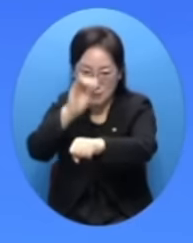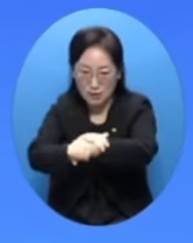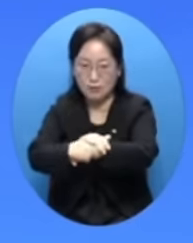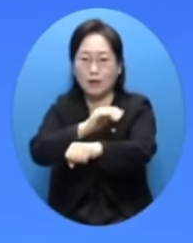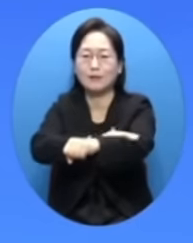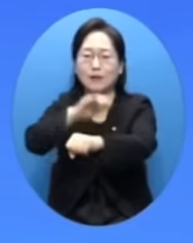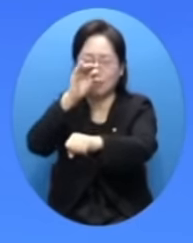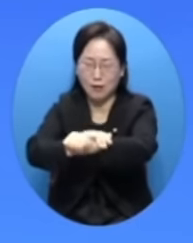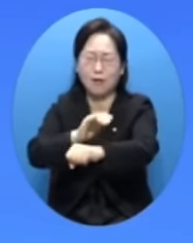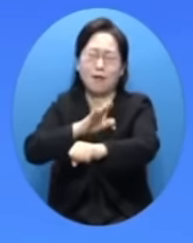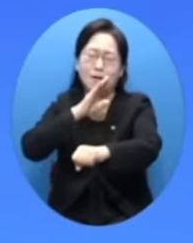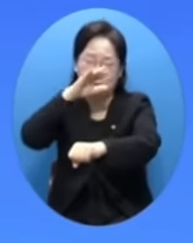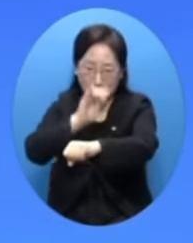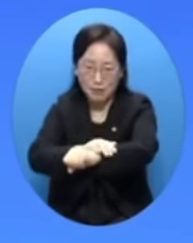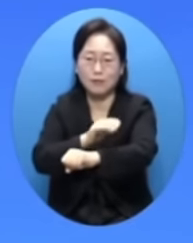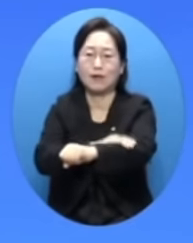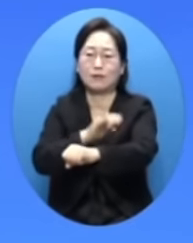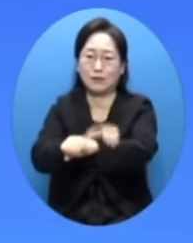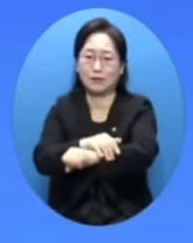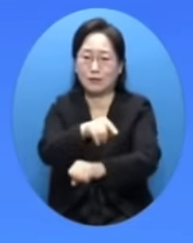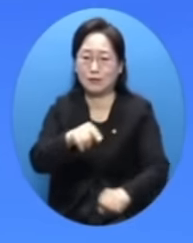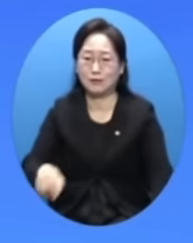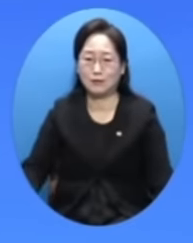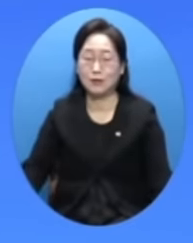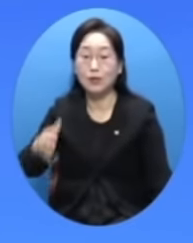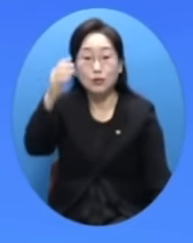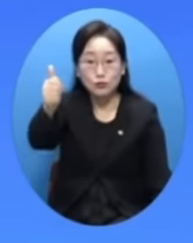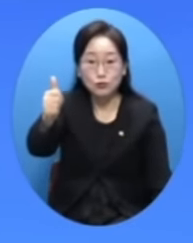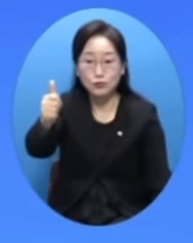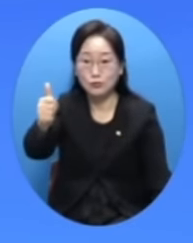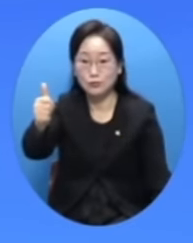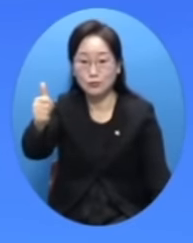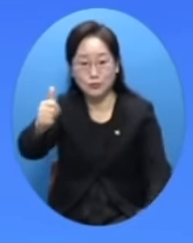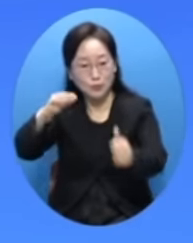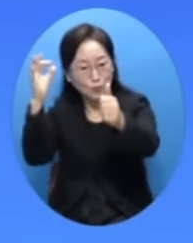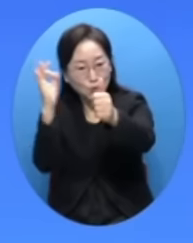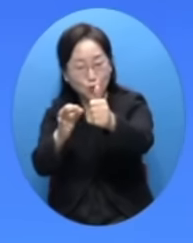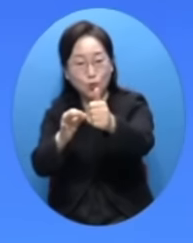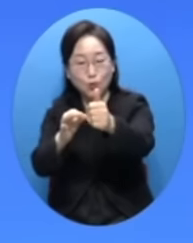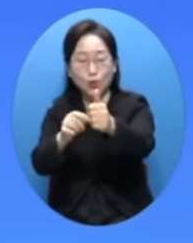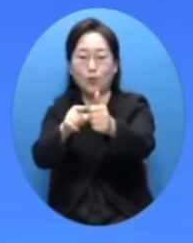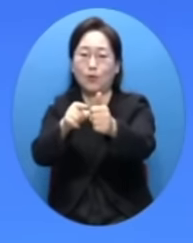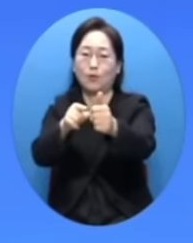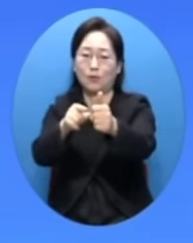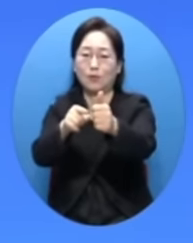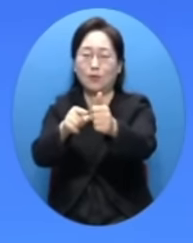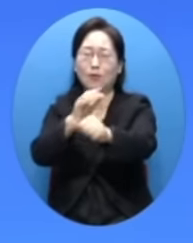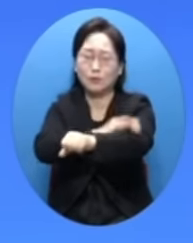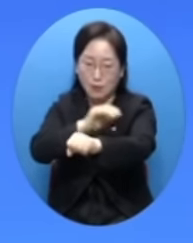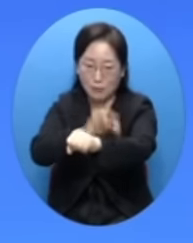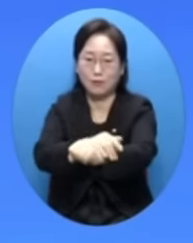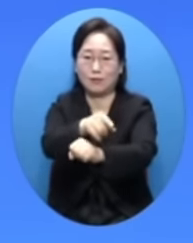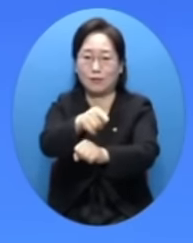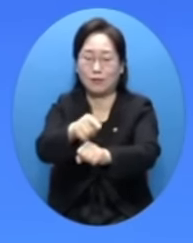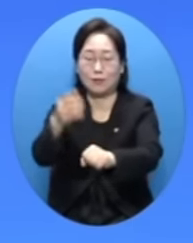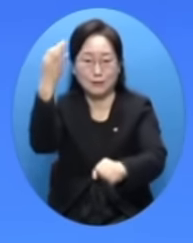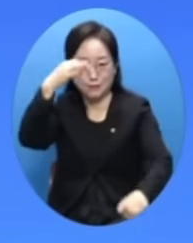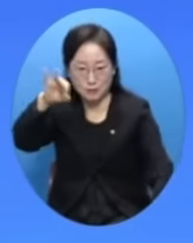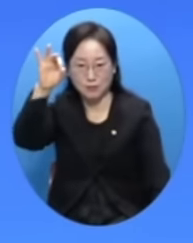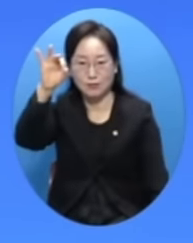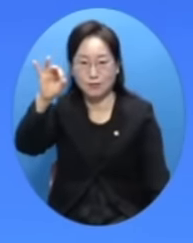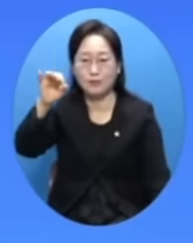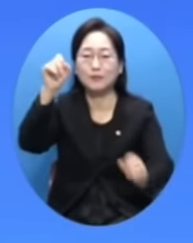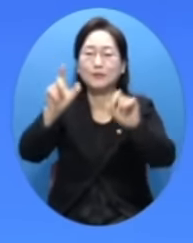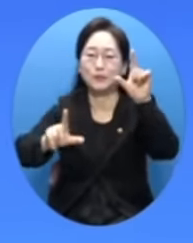참 잘했다 그들은 주님 보 주인 보이게 참 잘한 것입니다 인정받을 만한